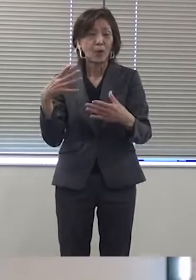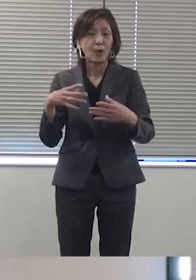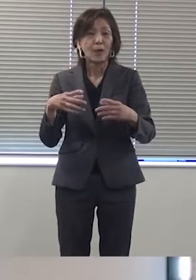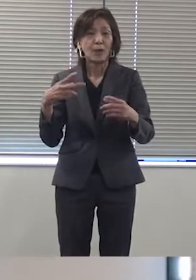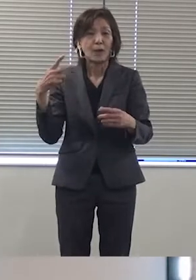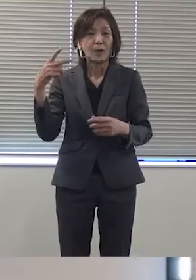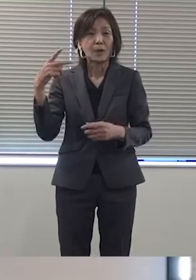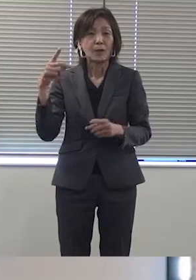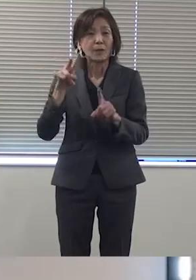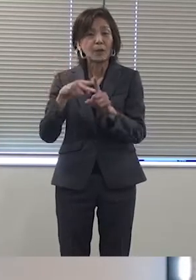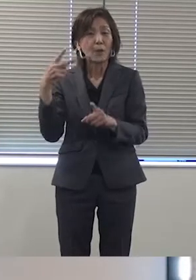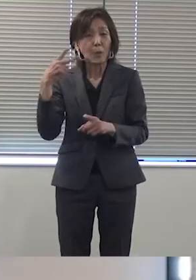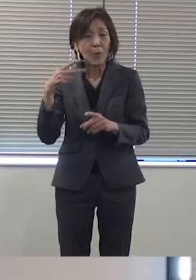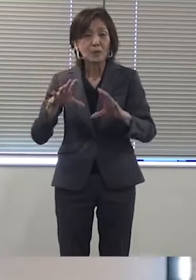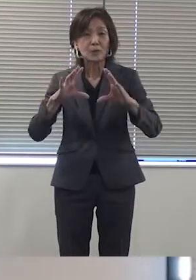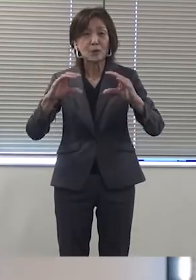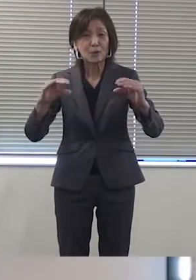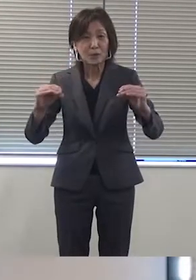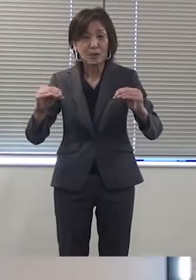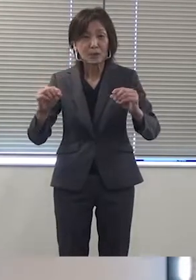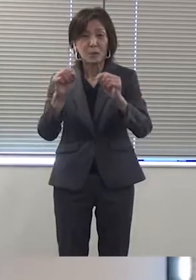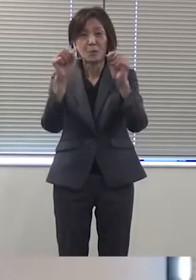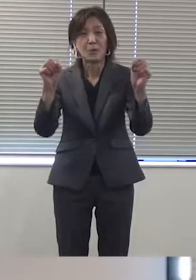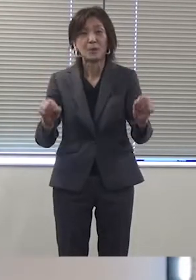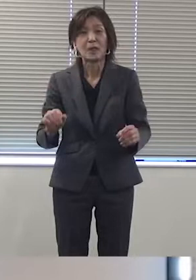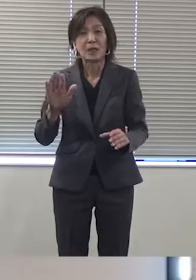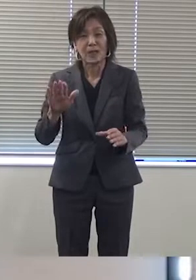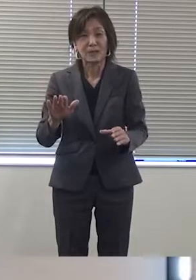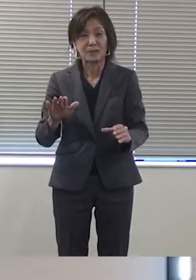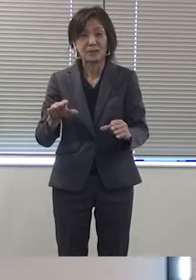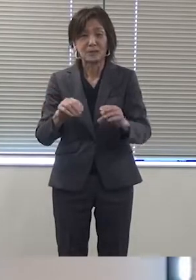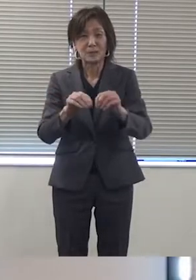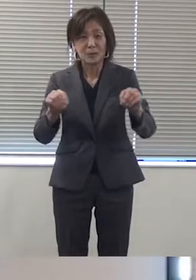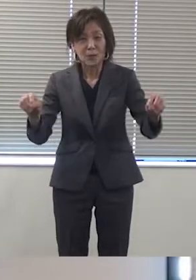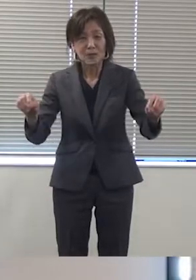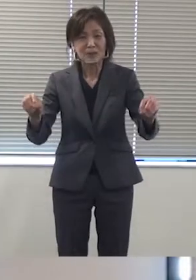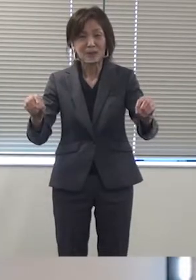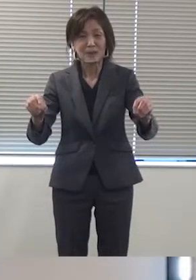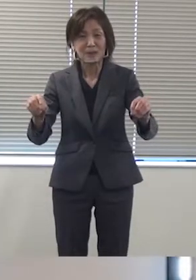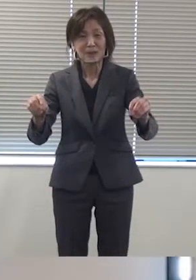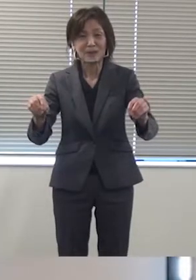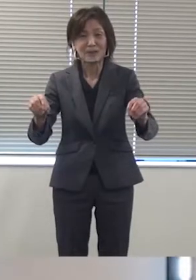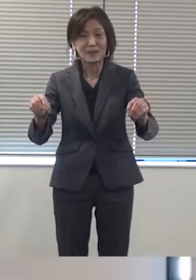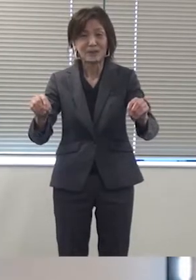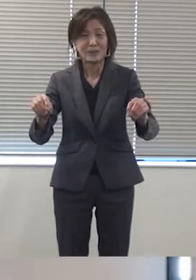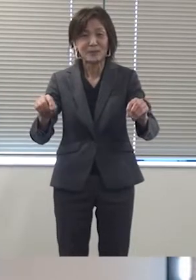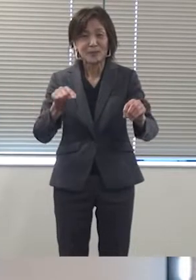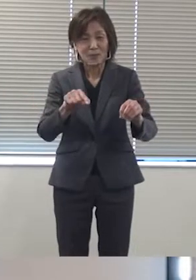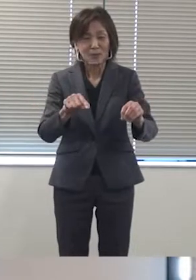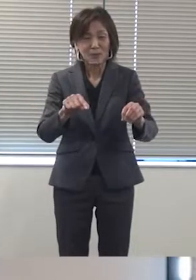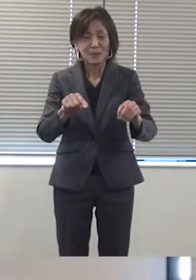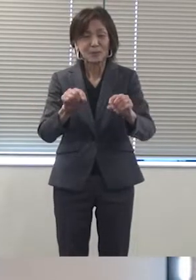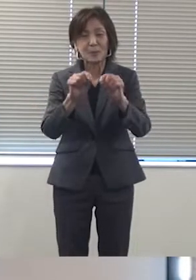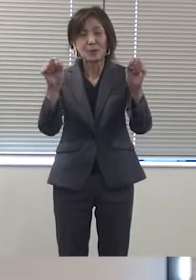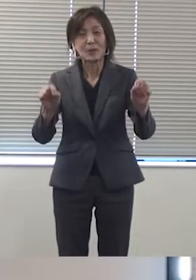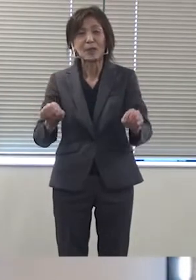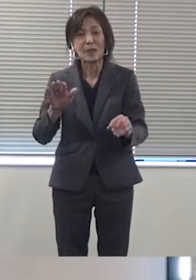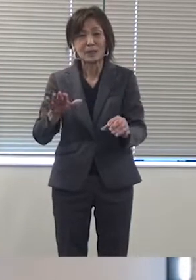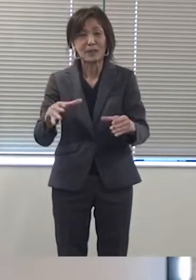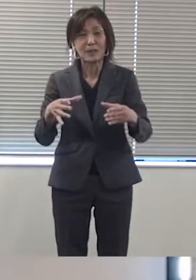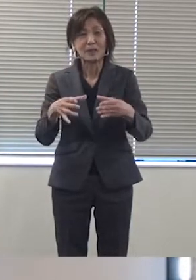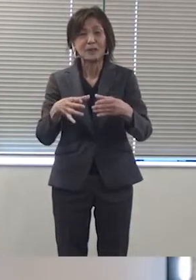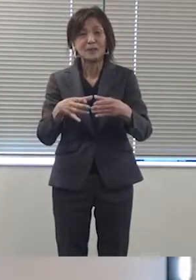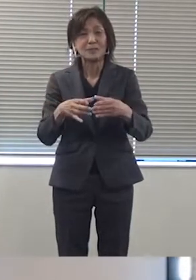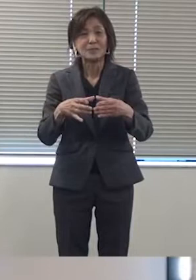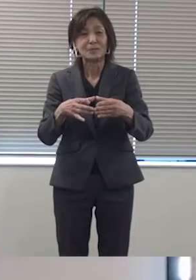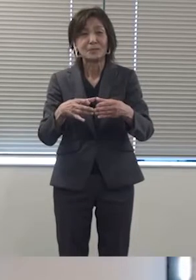土地造成の辺りの事件がありましたので、国交省から調査がするようにという指